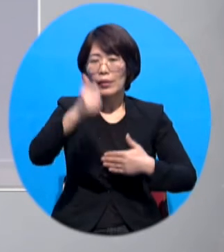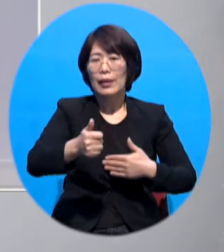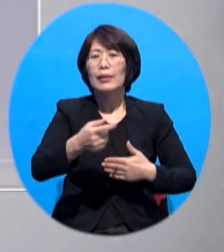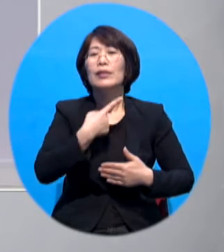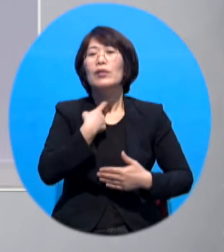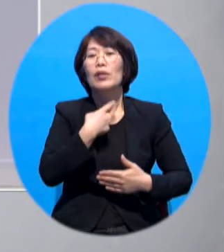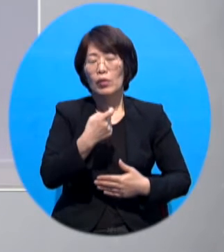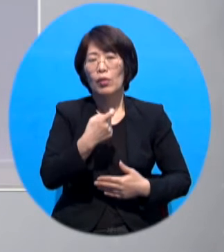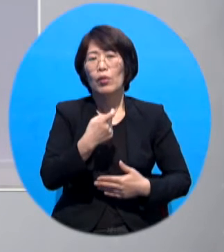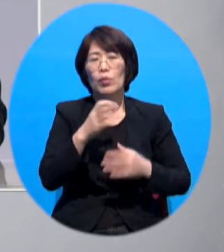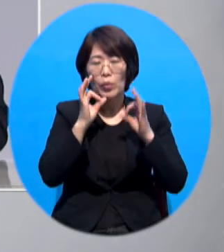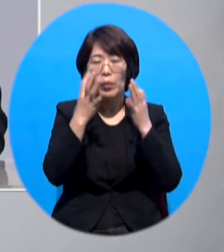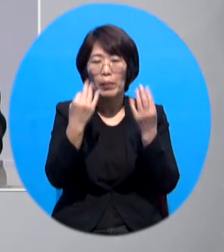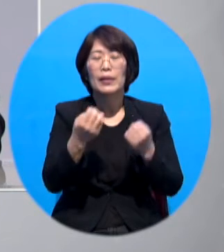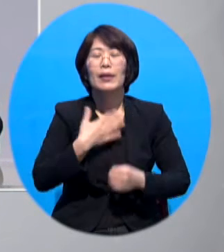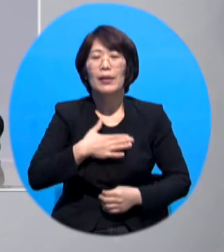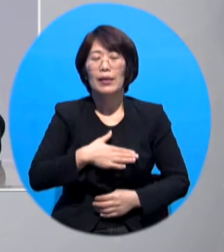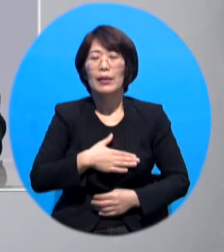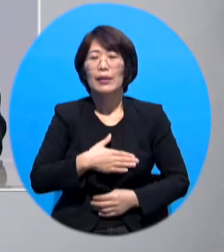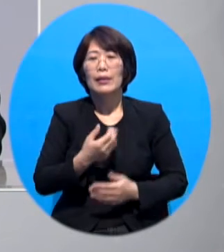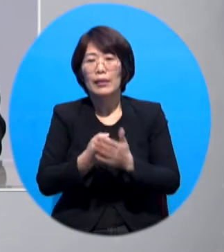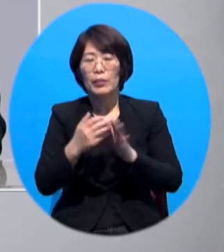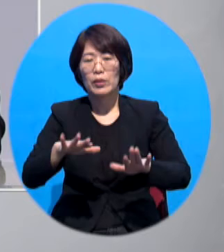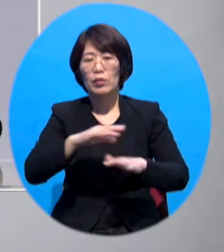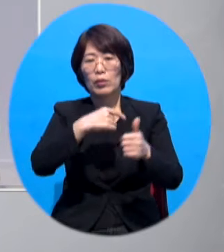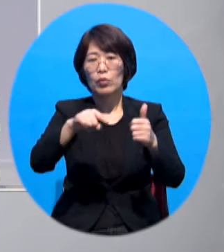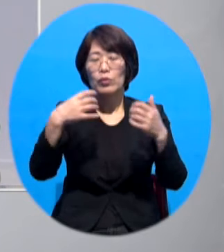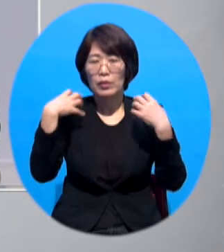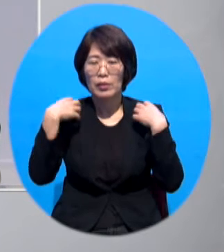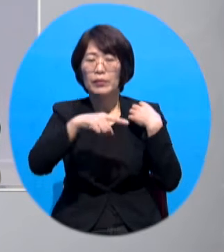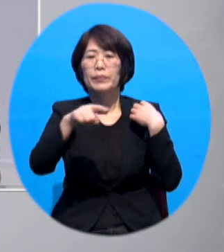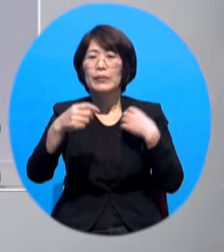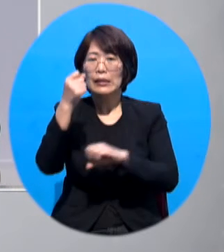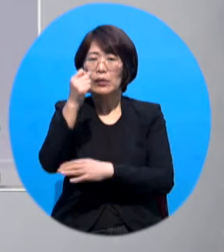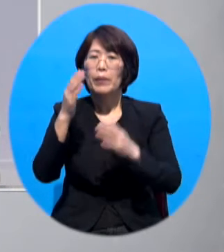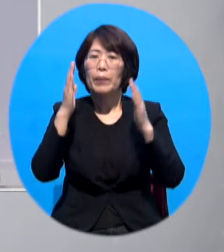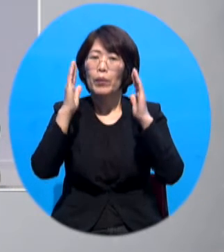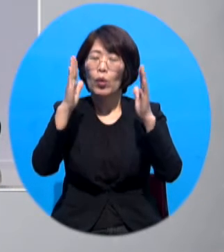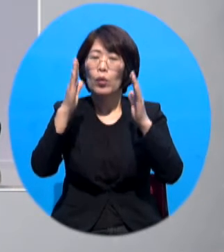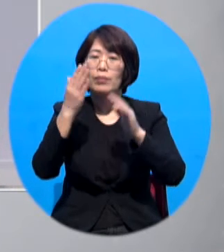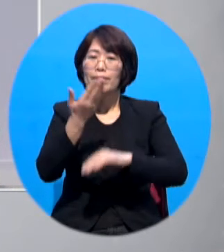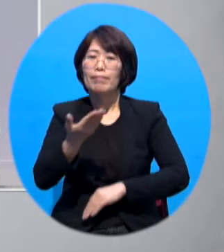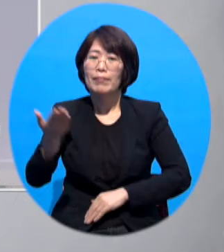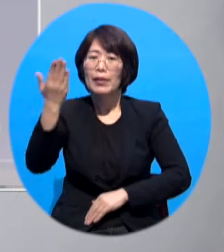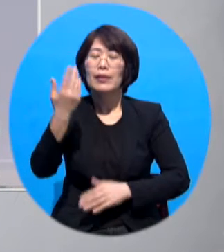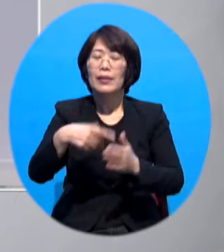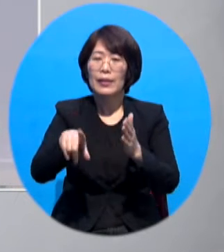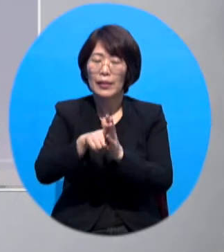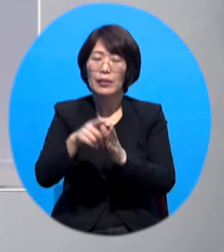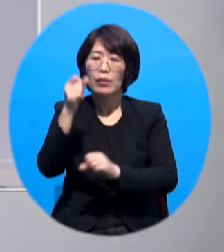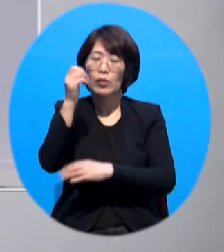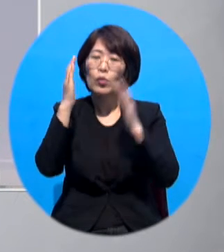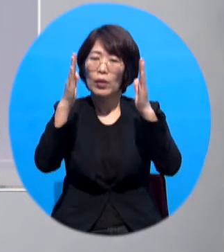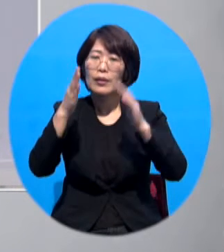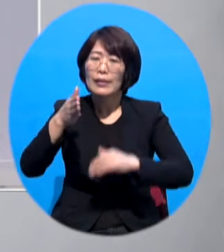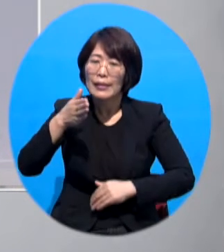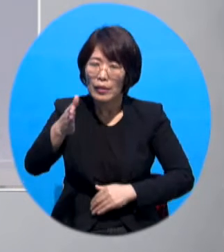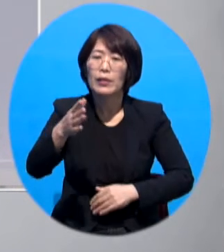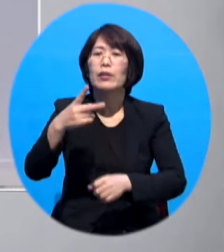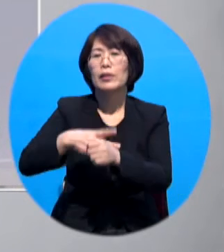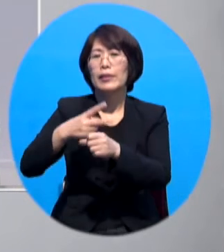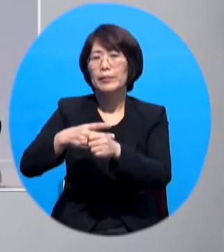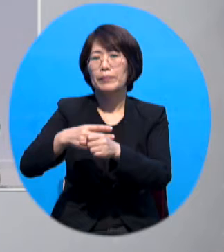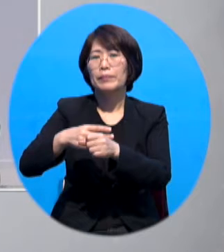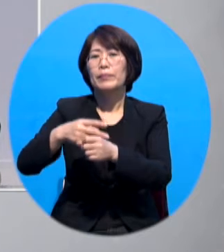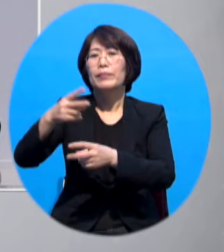있는 걸로 알고 있습니다 아 그래서 저희들은 기초 능력을 신장시키기 위해서 어 어 기초학력 천 담요 4g 를 도입했고